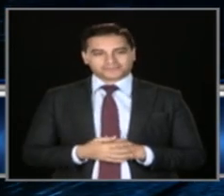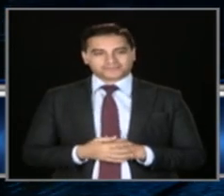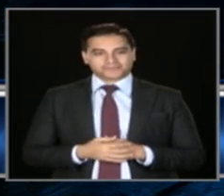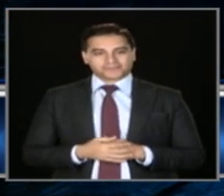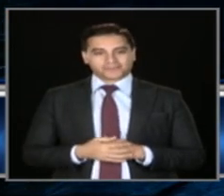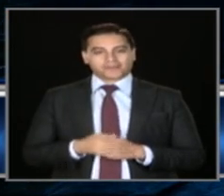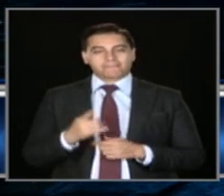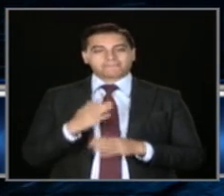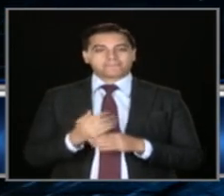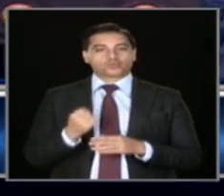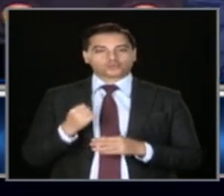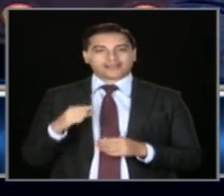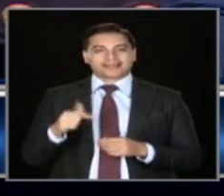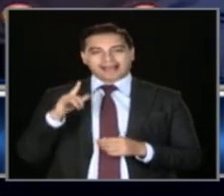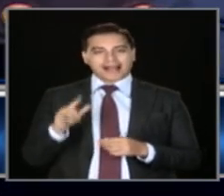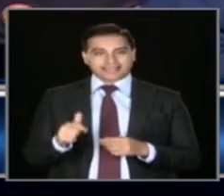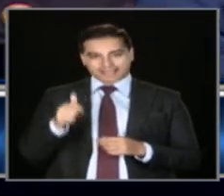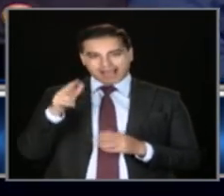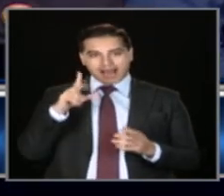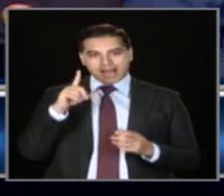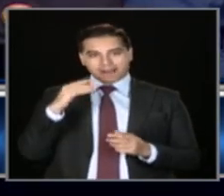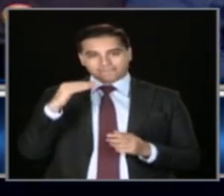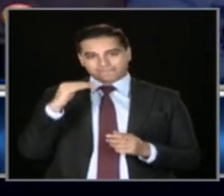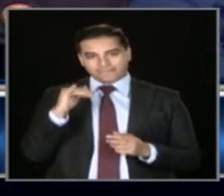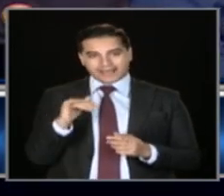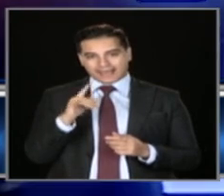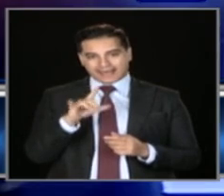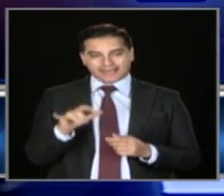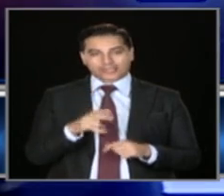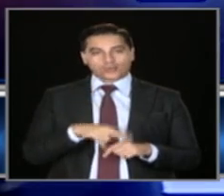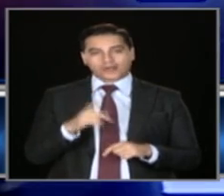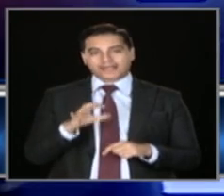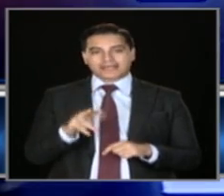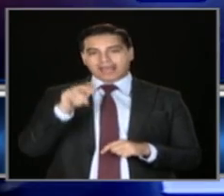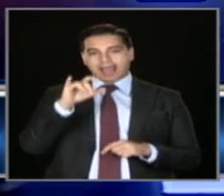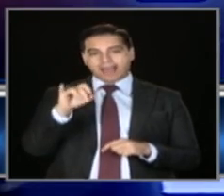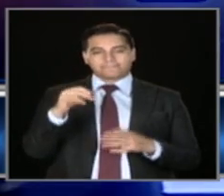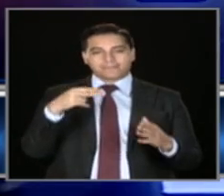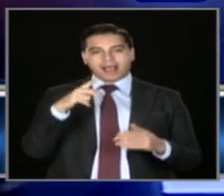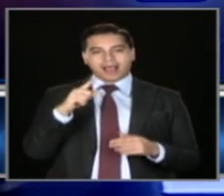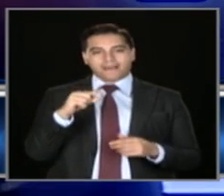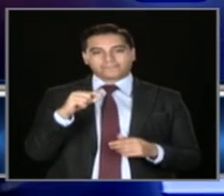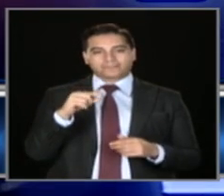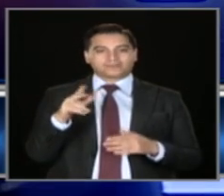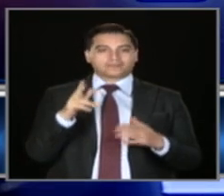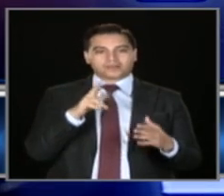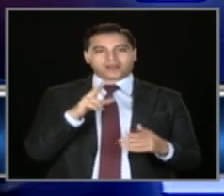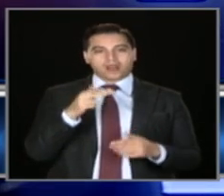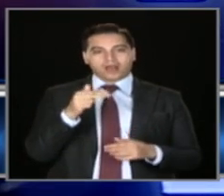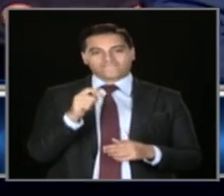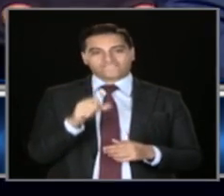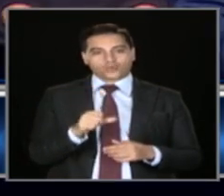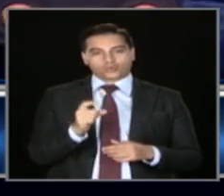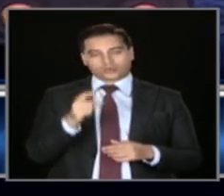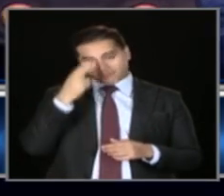من بطولة داليا البحيري وريهام عبد الغفور. هو كان في الفيلم مين يا عبلة؟ مصطفى قمر؟